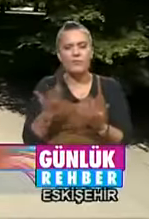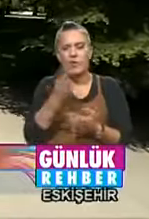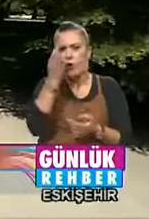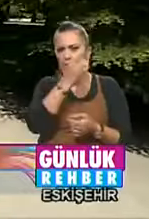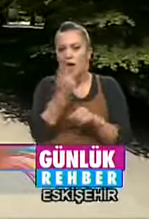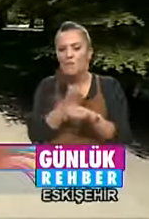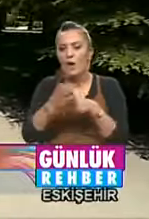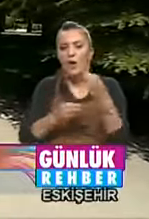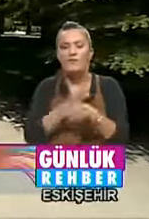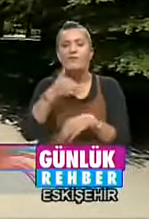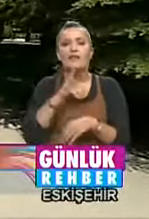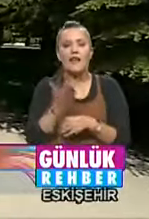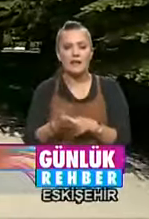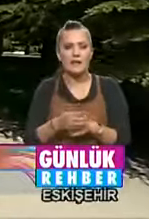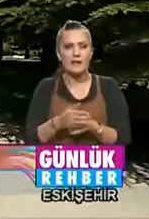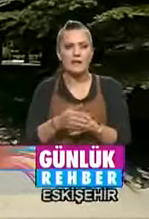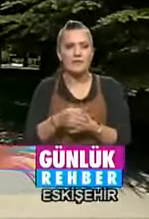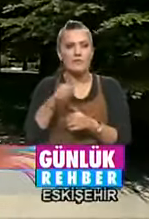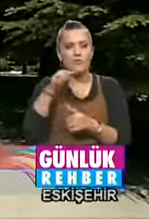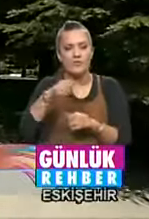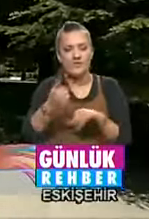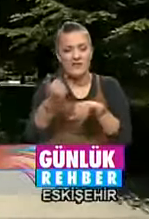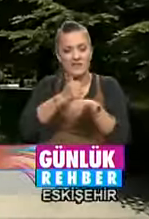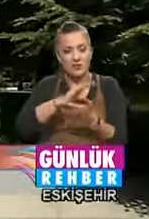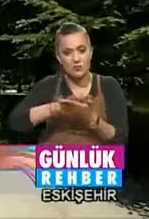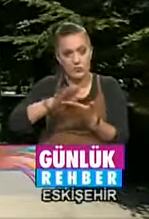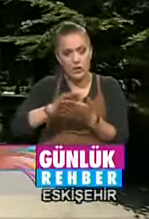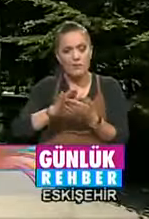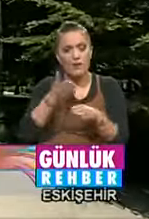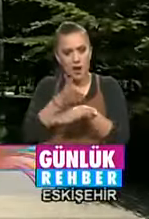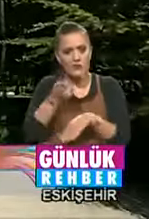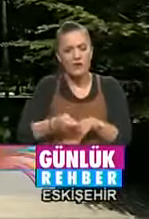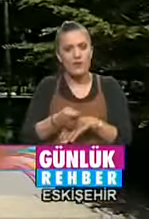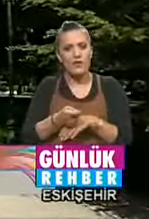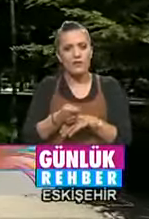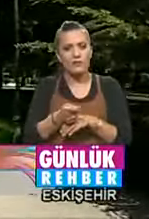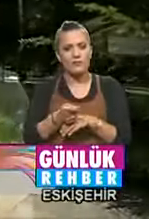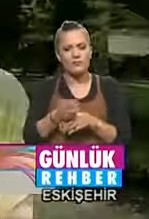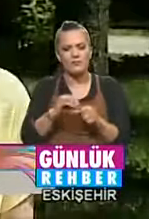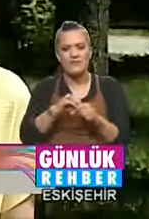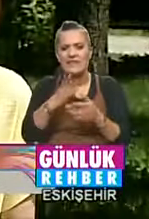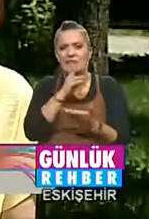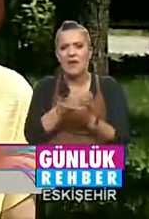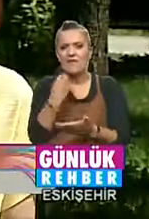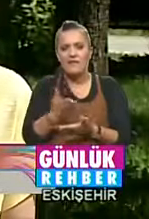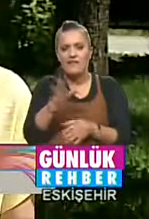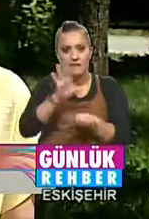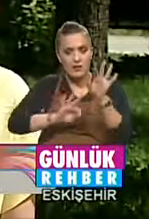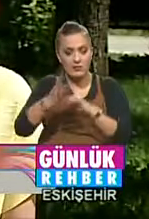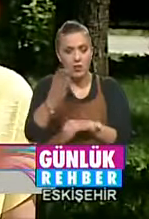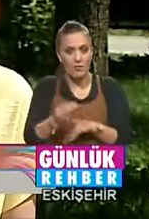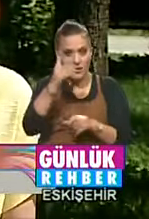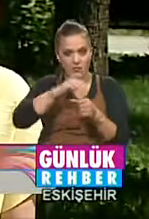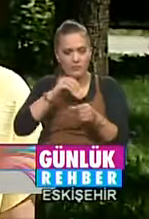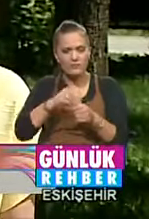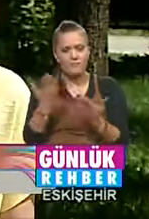bir organizasyon değil, evet. Öyle değil mi? Bu zirveyi düzenlemek gerçekten nasıl karar verdiniz? Seçici olmak anlamında